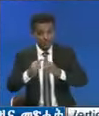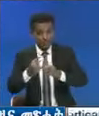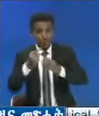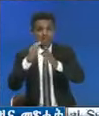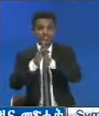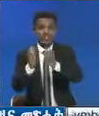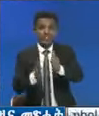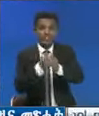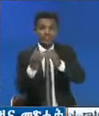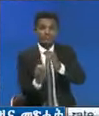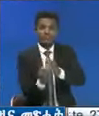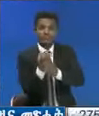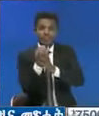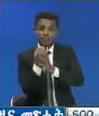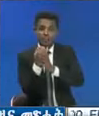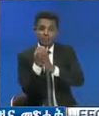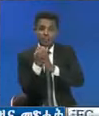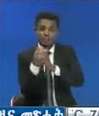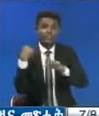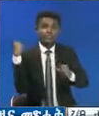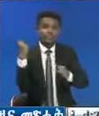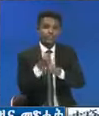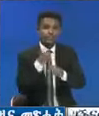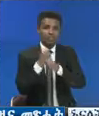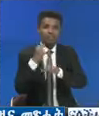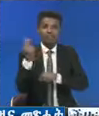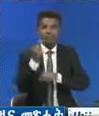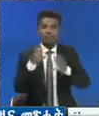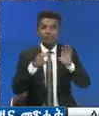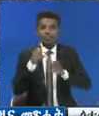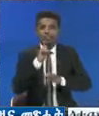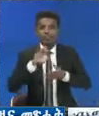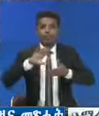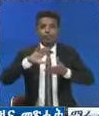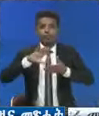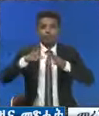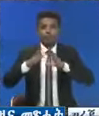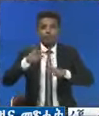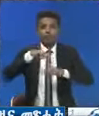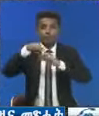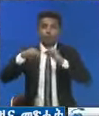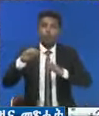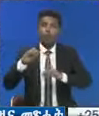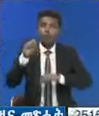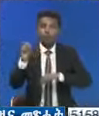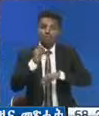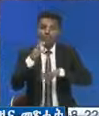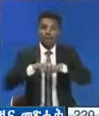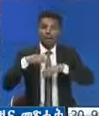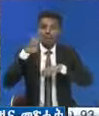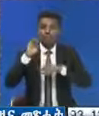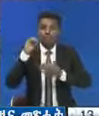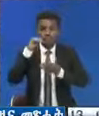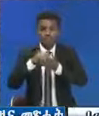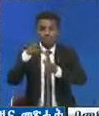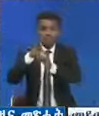እየተከተበ ለአርሶ አደሩ በክላስተር እንዲያለማ የማድረግ እና ተጠቃሚ እንዲሆን ነው። በጎንደር ዙሪያ ወረዳ 40,000 የአቮካዶ ችግኞችን ለአርሶ አደሩ